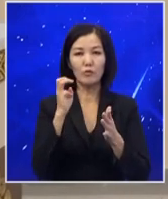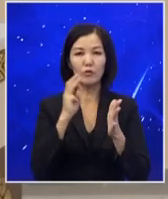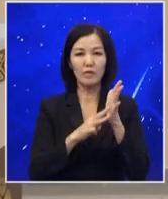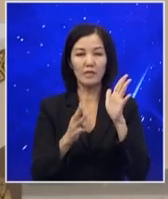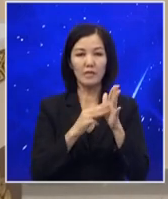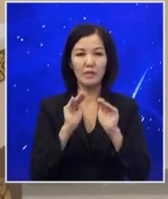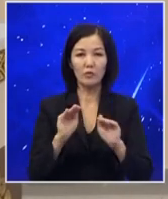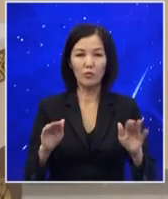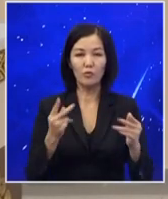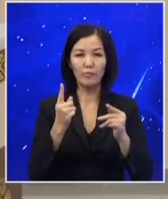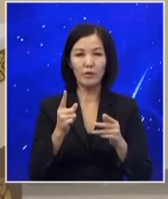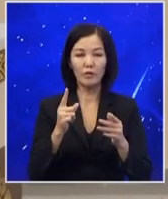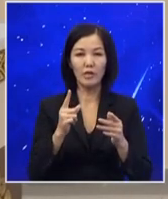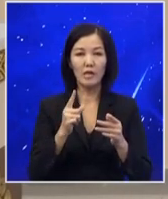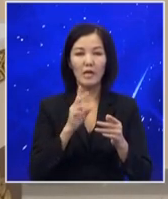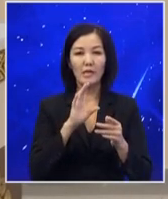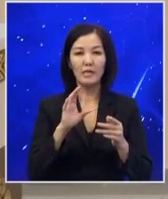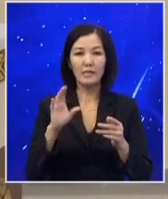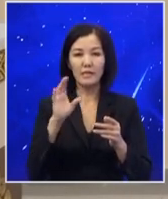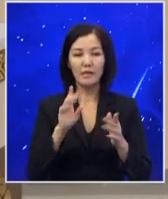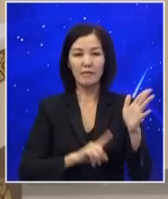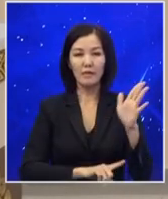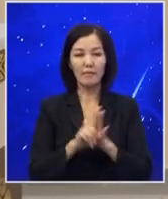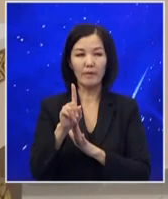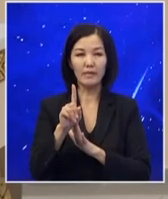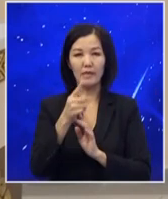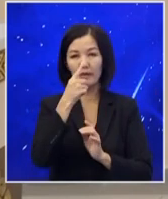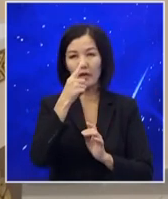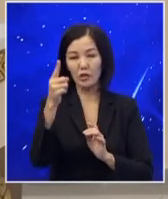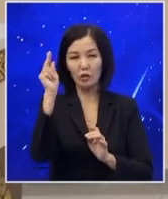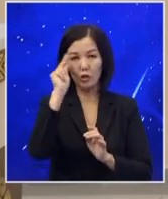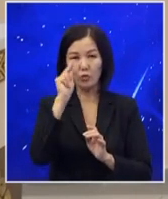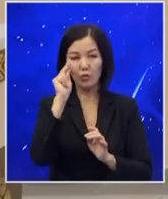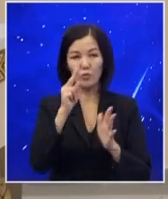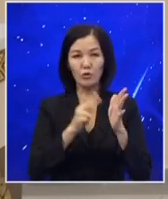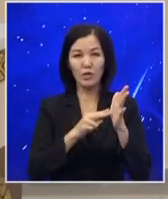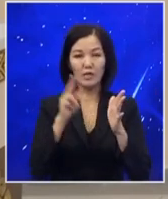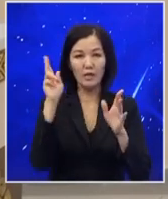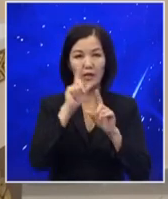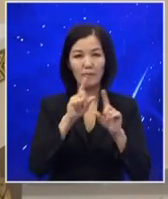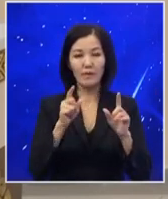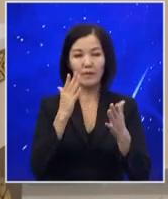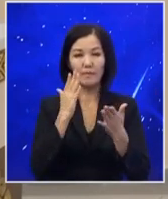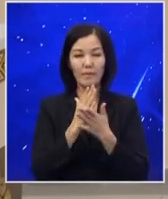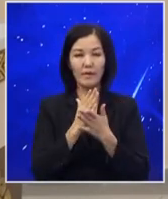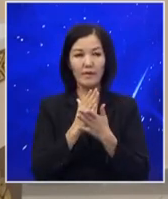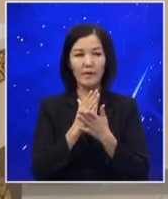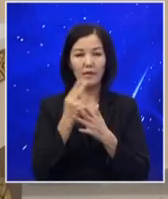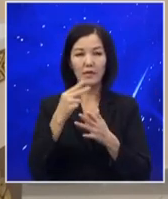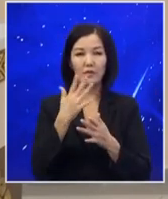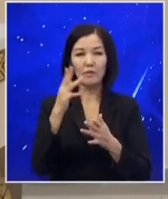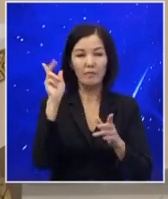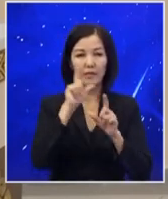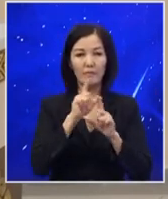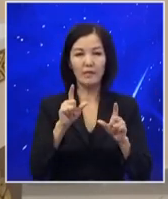5388 оқушы қазір 1-ші қыркүйекте қабылдап отырмыз. Қашықтықтан 7 мектеп оқиса, қазір күні 25 мектеп